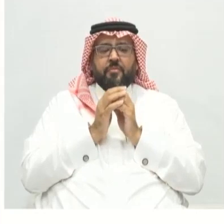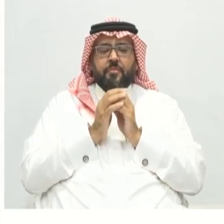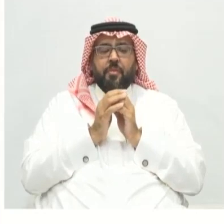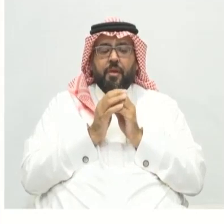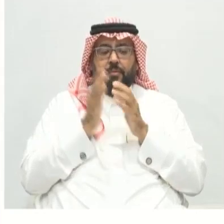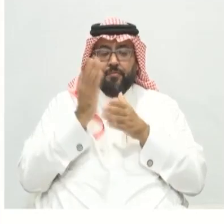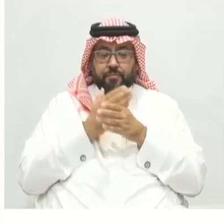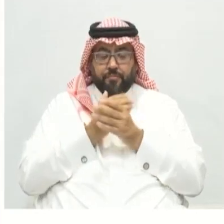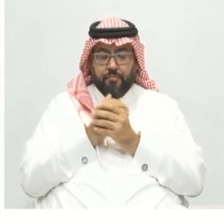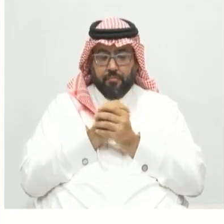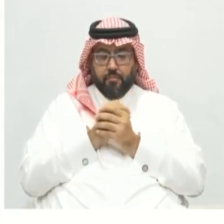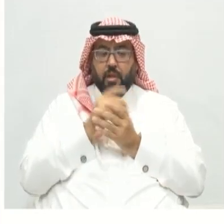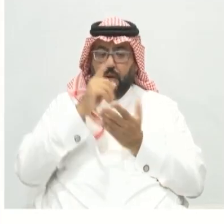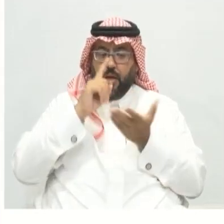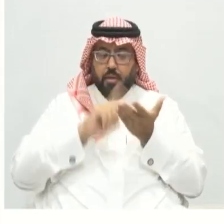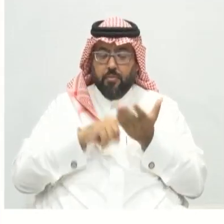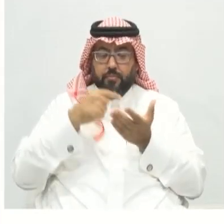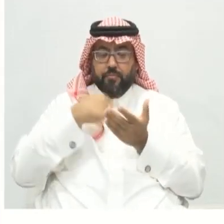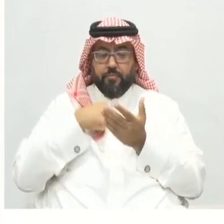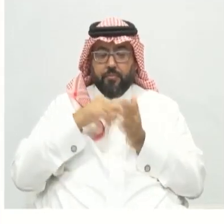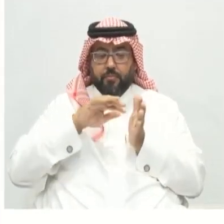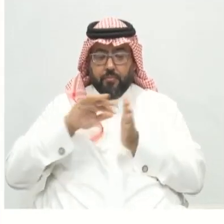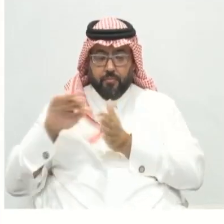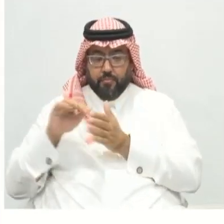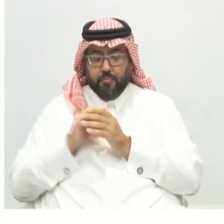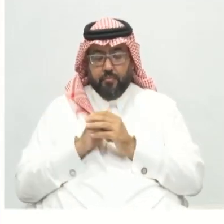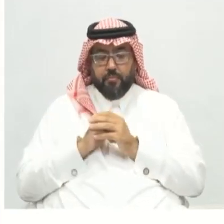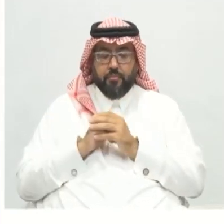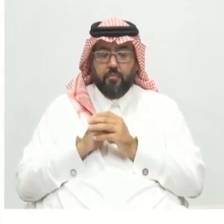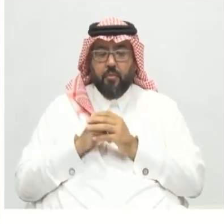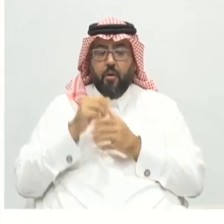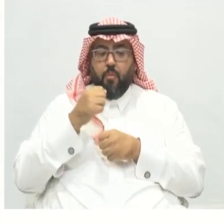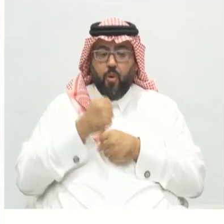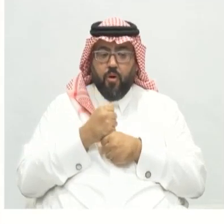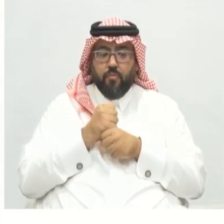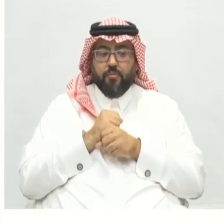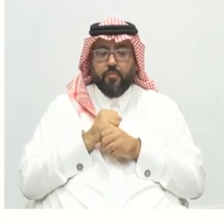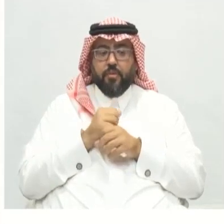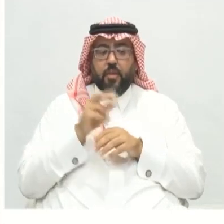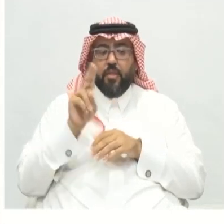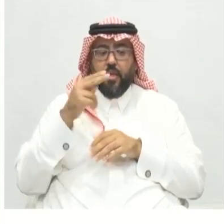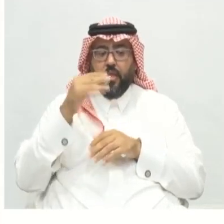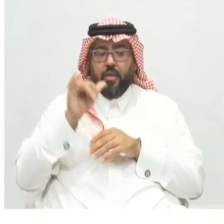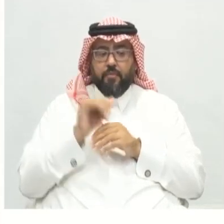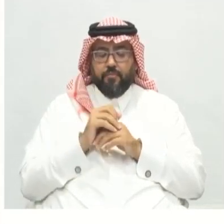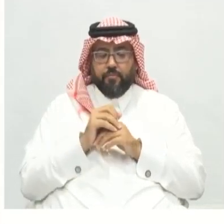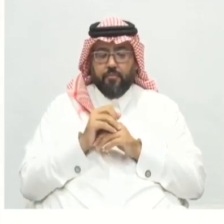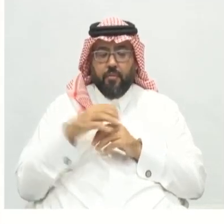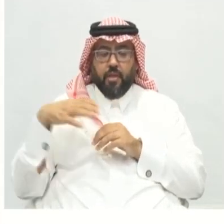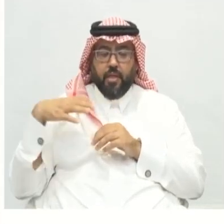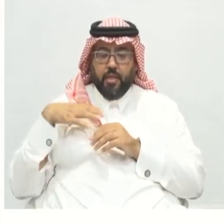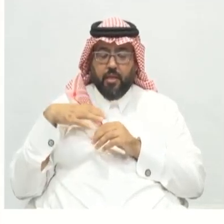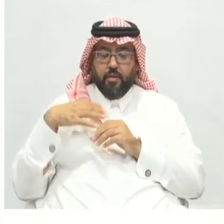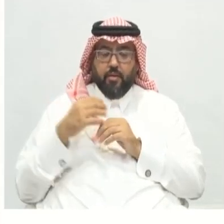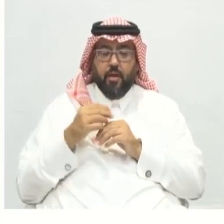اجل ذلك يجب علينا تجنب هذه المواقف وتعيين اداره